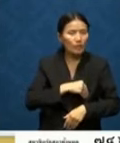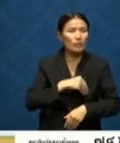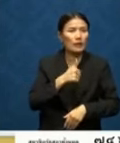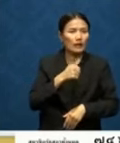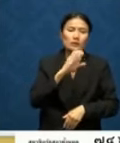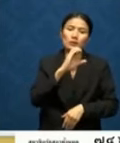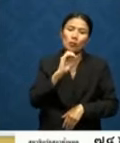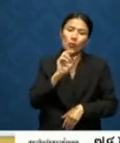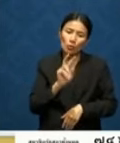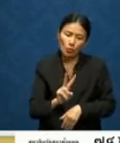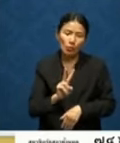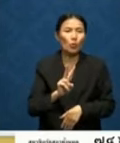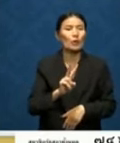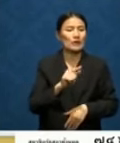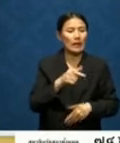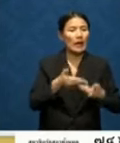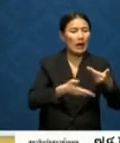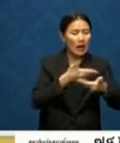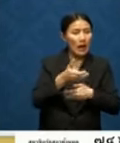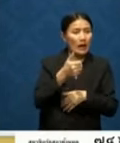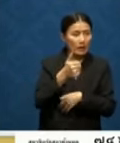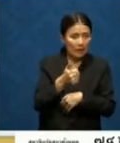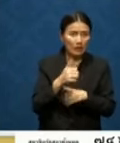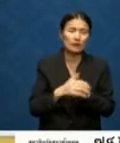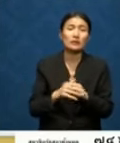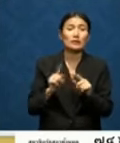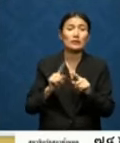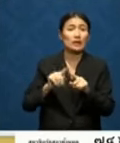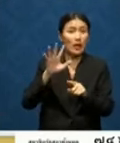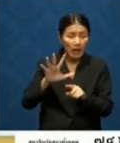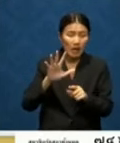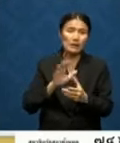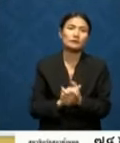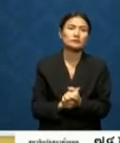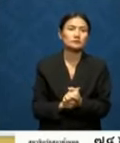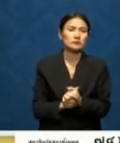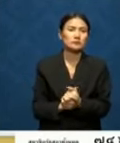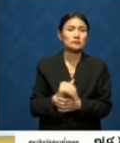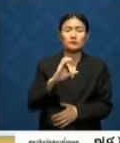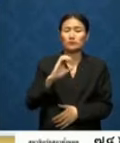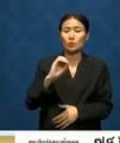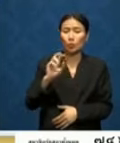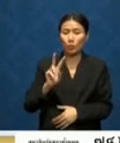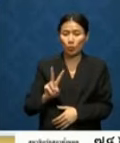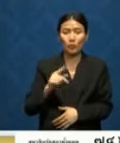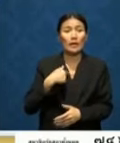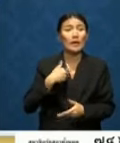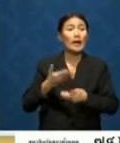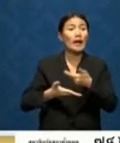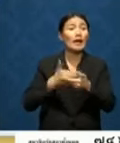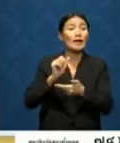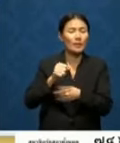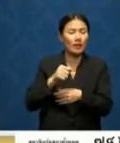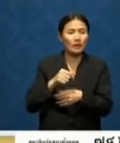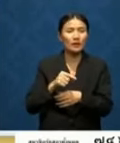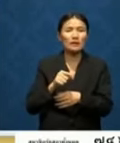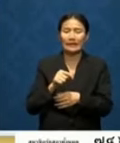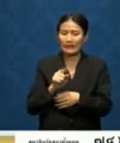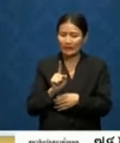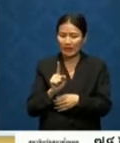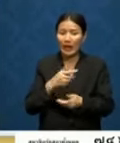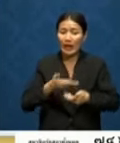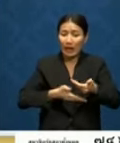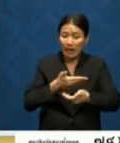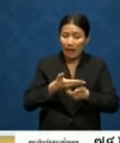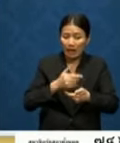Creditขอที่ 5ัเป็นการขาย Carbon Credit และ Carbon Footprintที่มีคามสนดนภาย